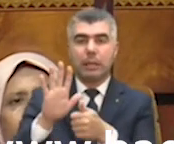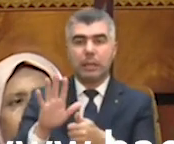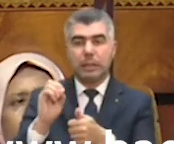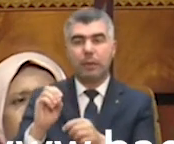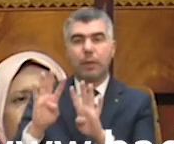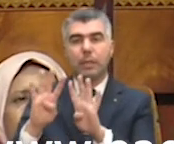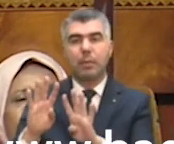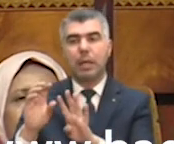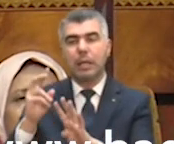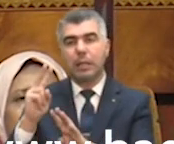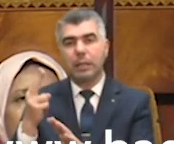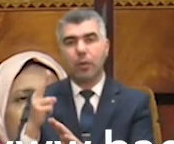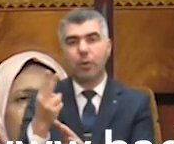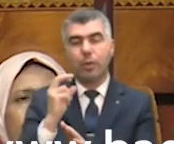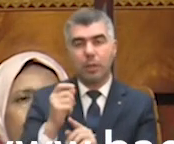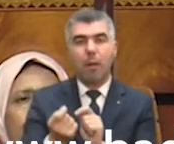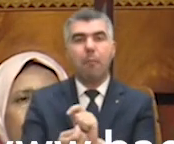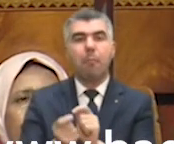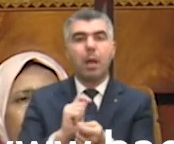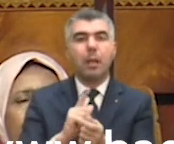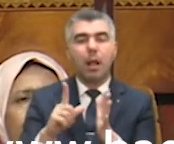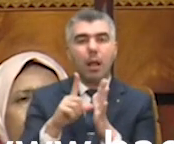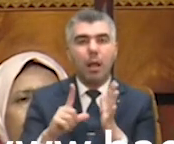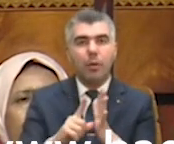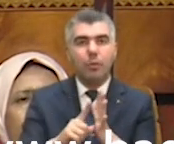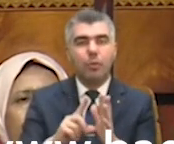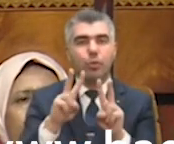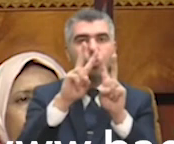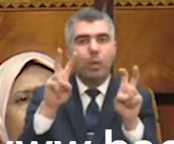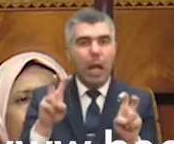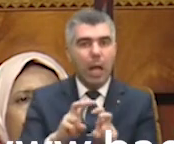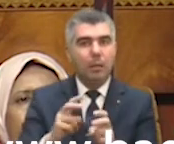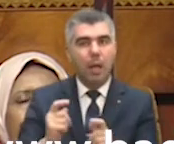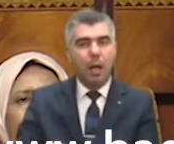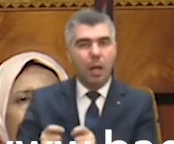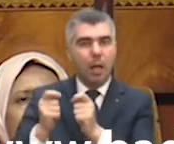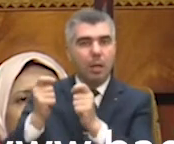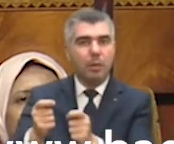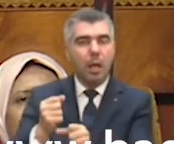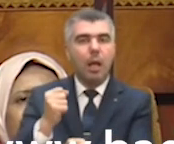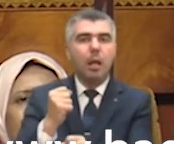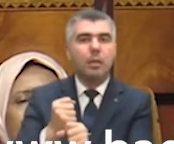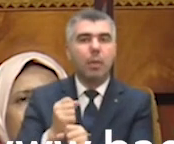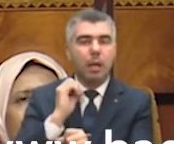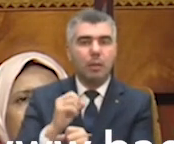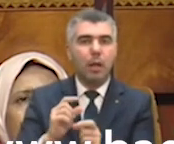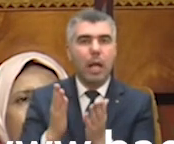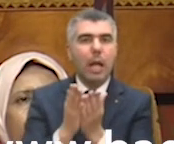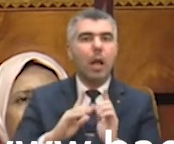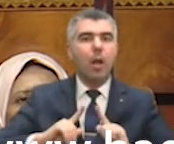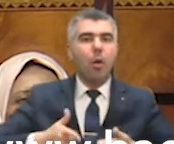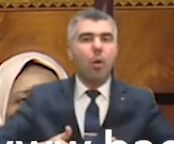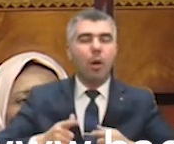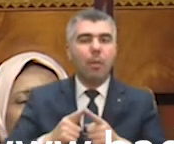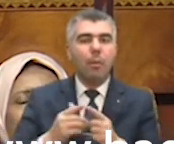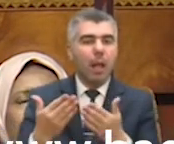0828 بتعديل قانون مهنة المحاماة على أنه تمنح شهادة لمزاولة مهنة المحاماة مؤسسة للتكوين تحدث